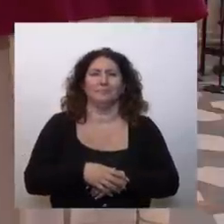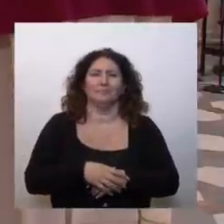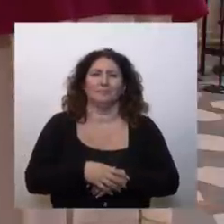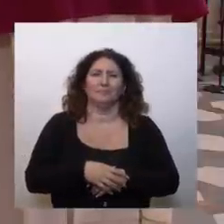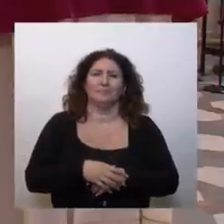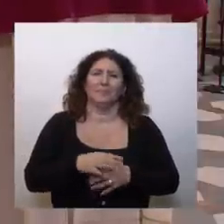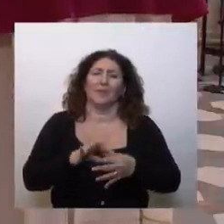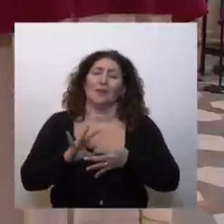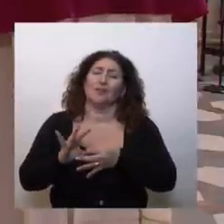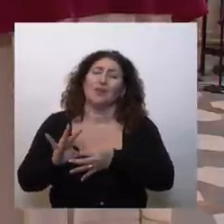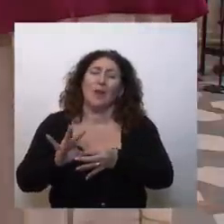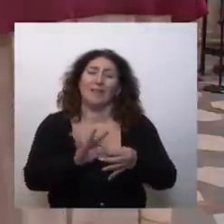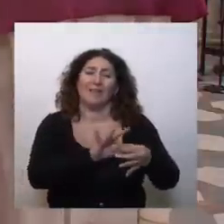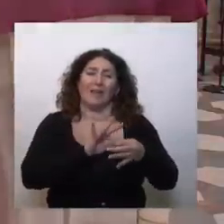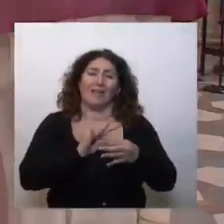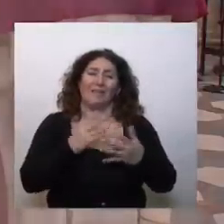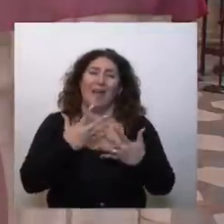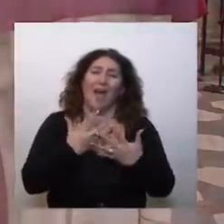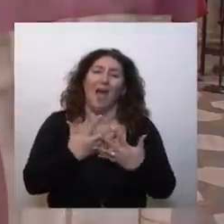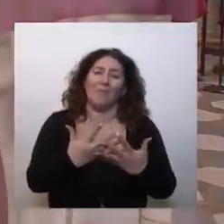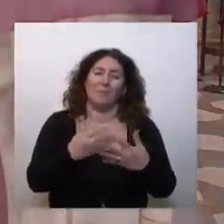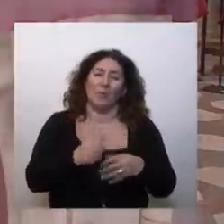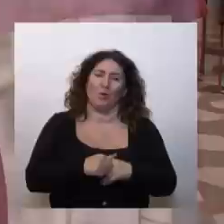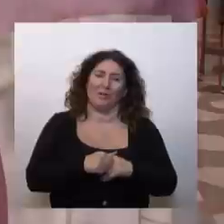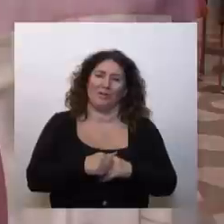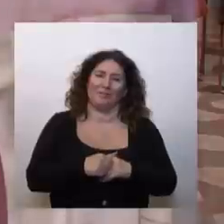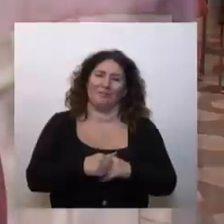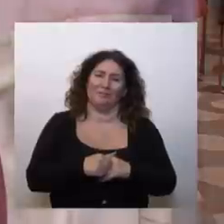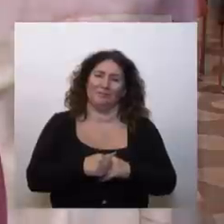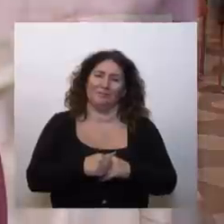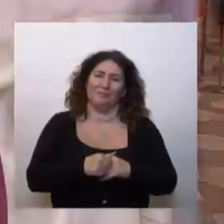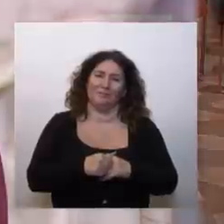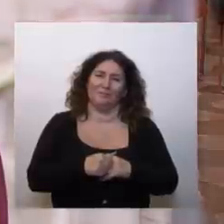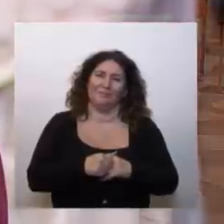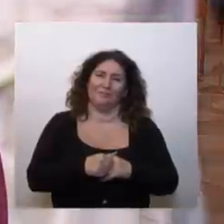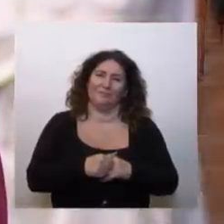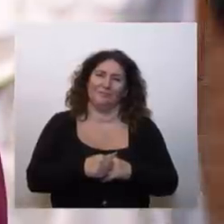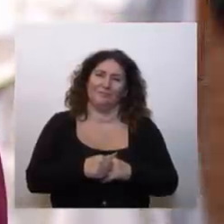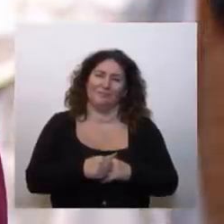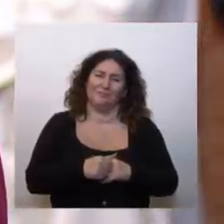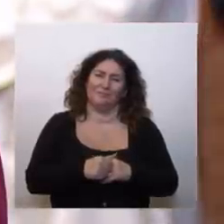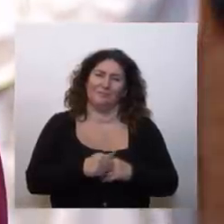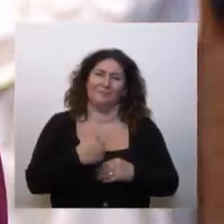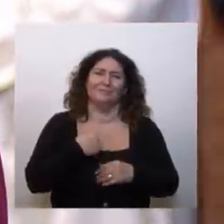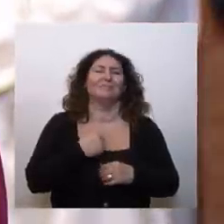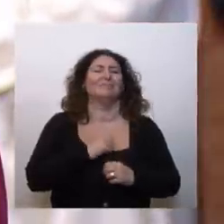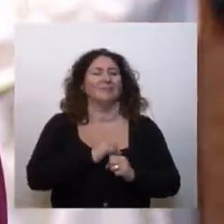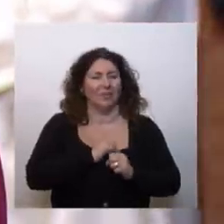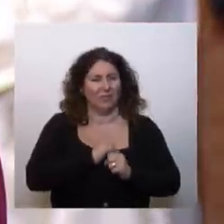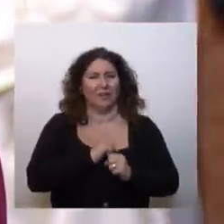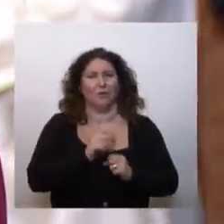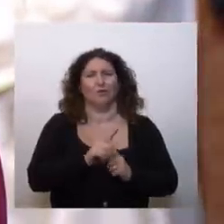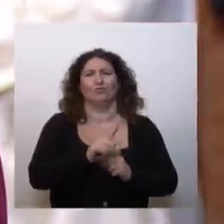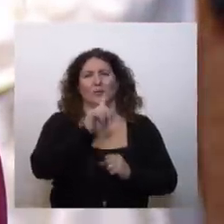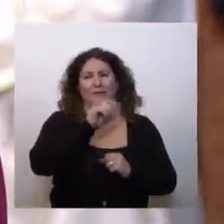solidarietà, dunque, di amore, dono di sé, atto di confidenza in Dio e di